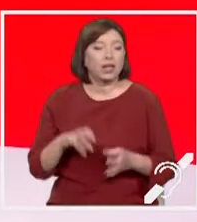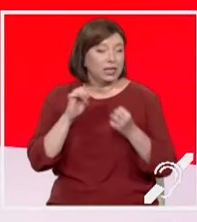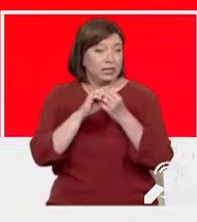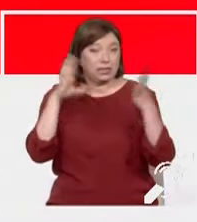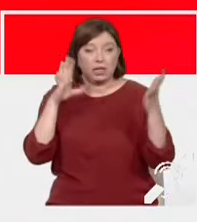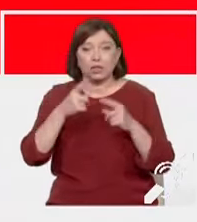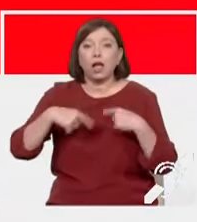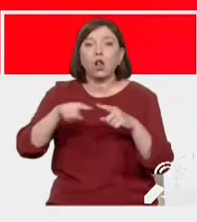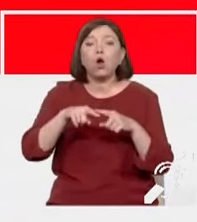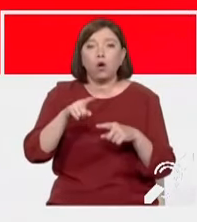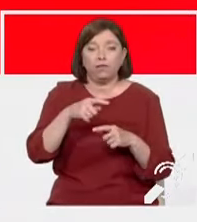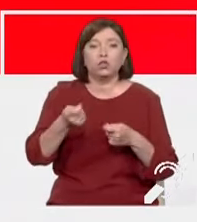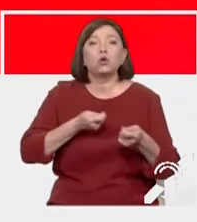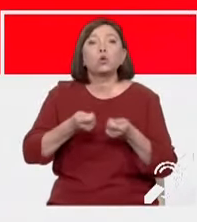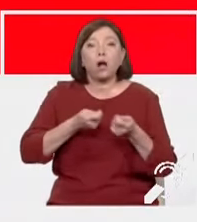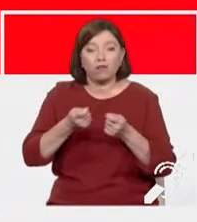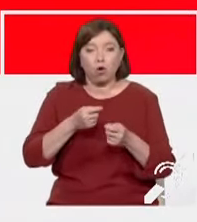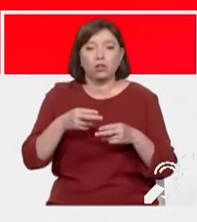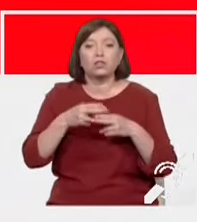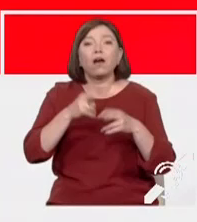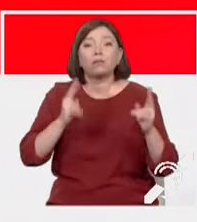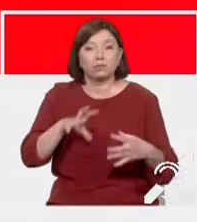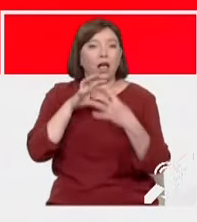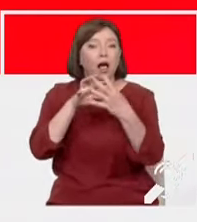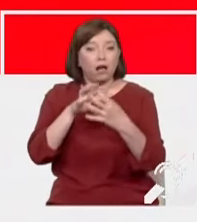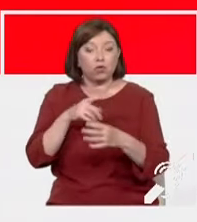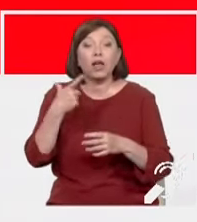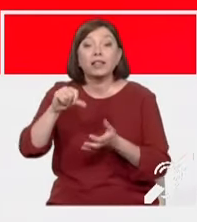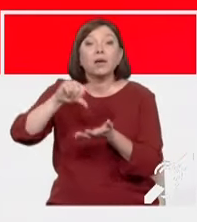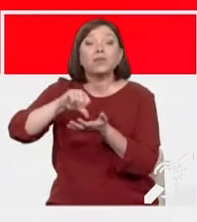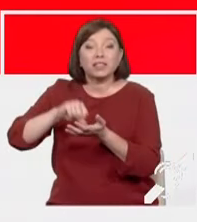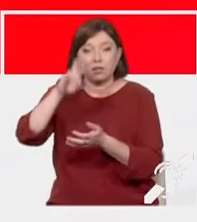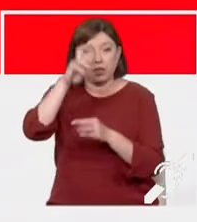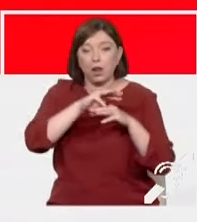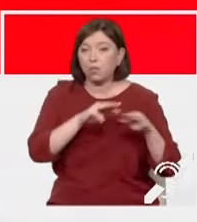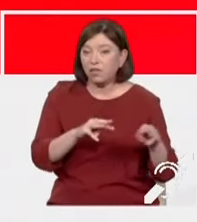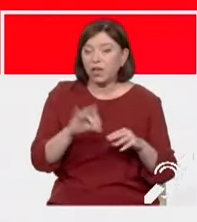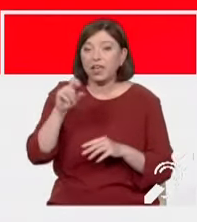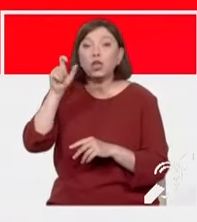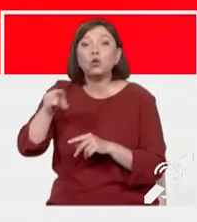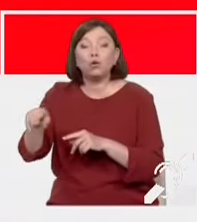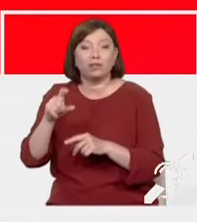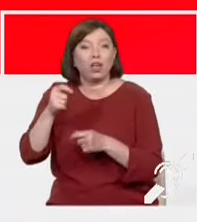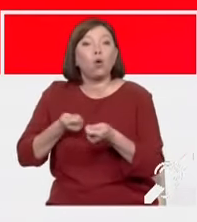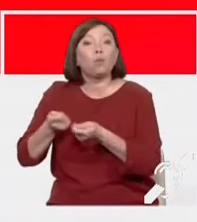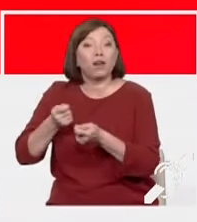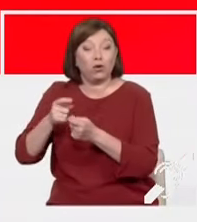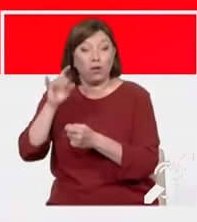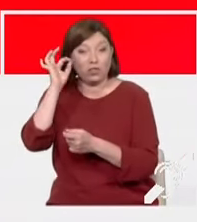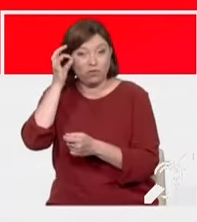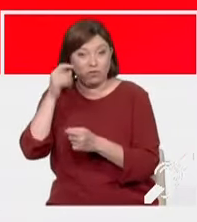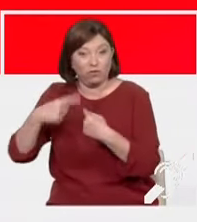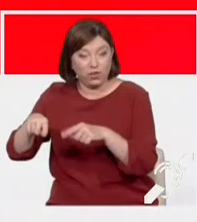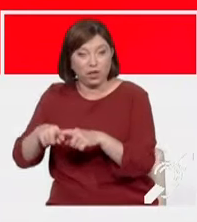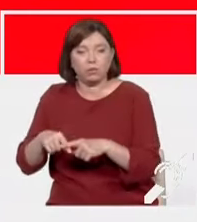Scandal la sediul administrației societății Gările Automoderne, unde reprezentanții guvernului și persoane din conducerea firmei private